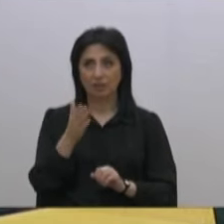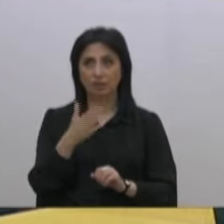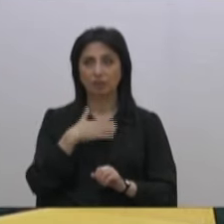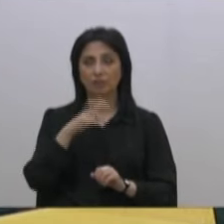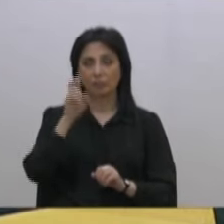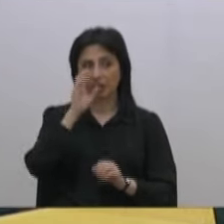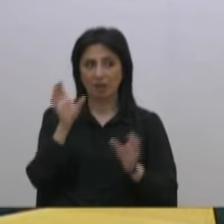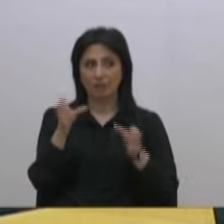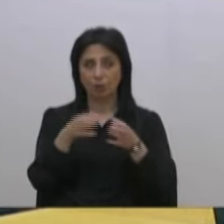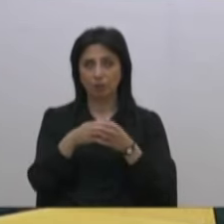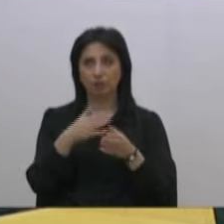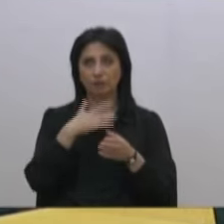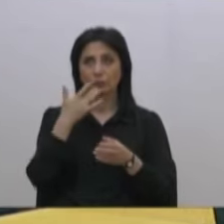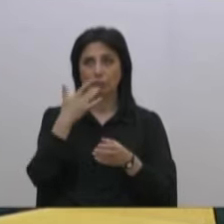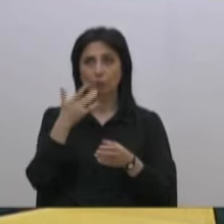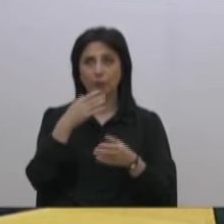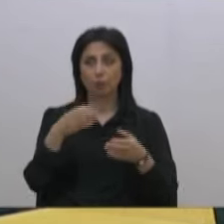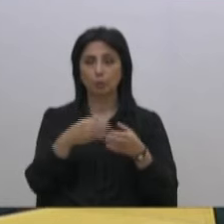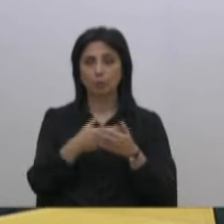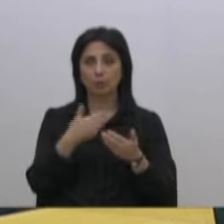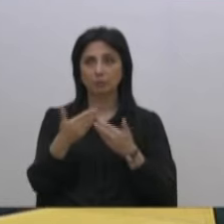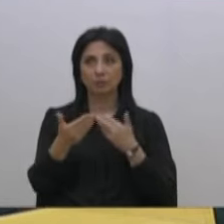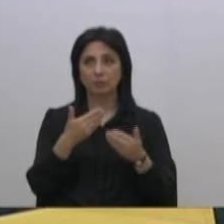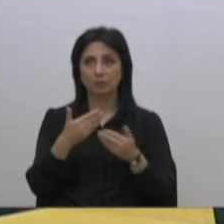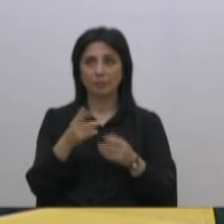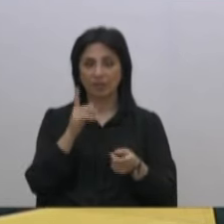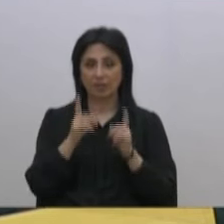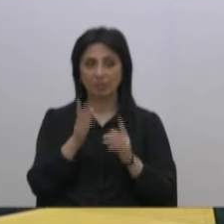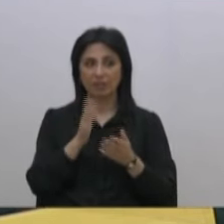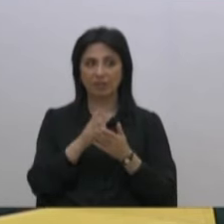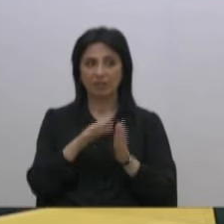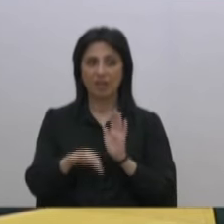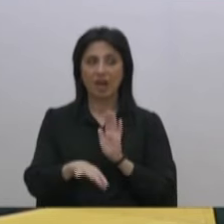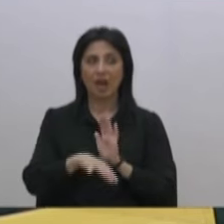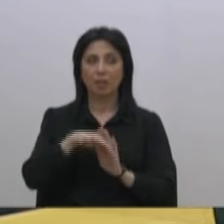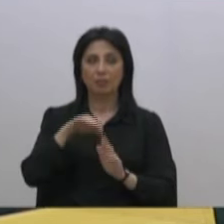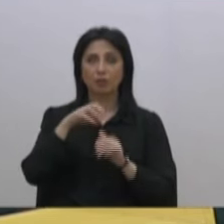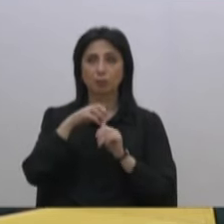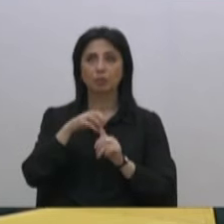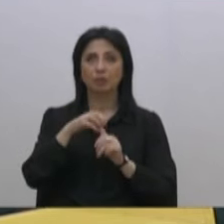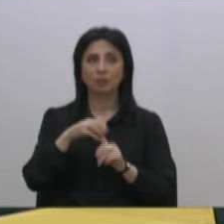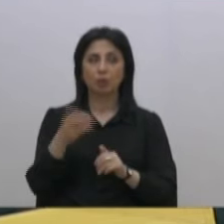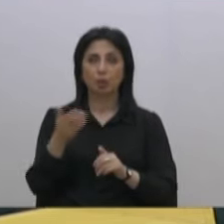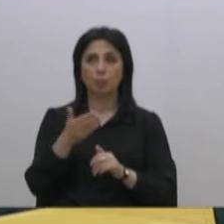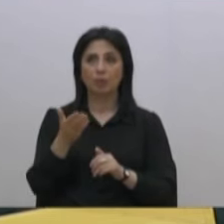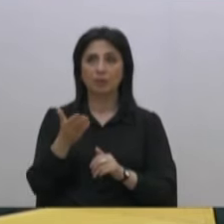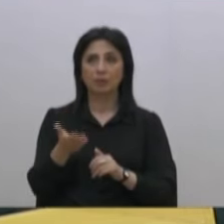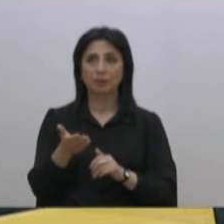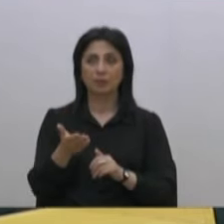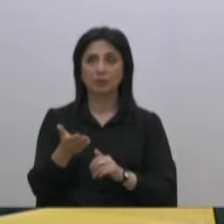ჩვენი მთავრობის და ჩვენი პოლიტიკური გუნდის მიმართ. ის ნამდვილად არის გამორჩეული ლიდერი, რომელსაც